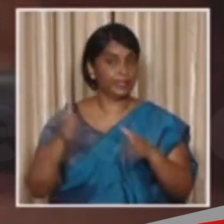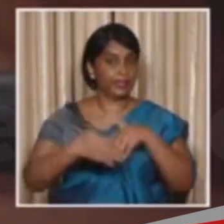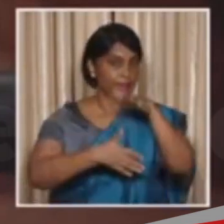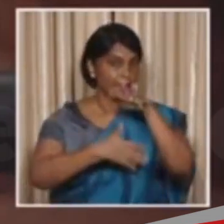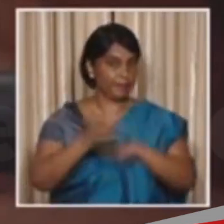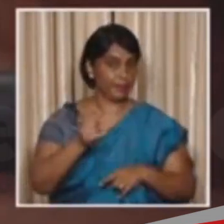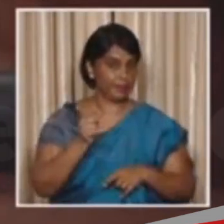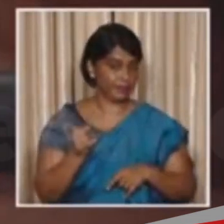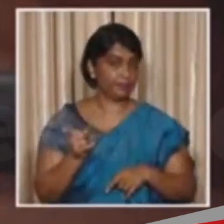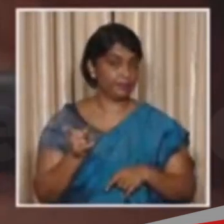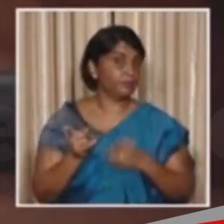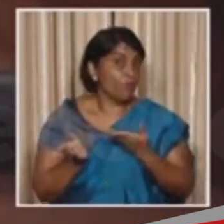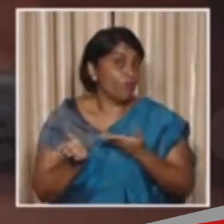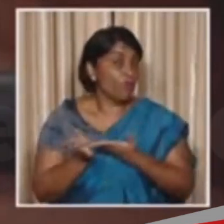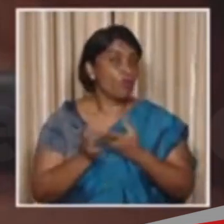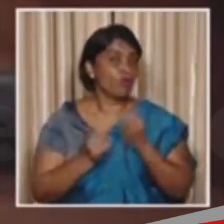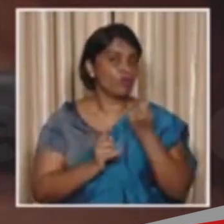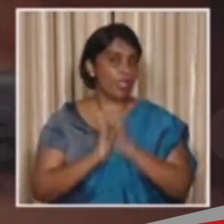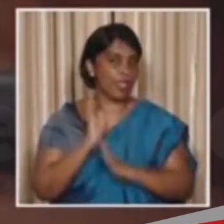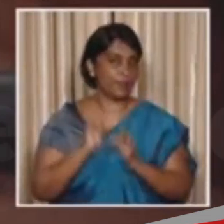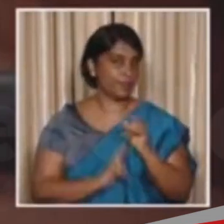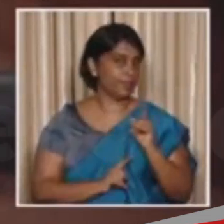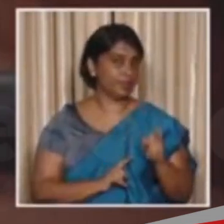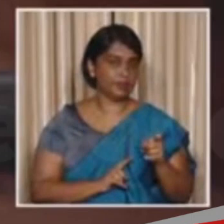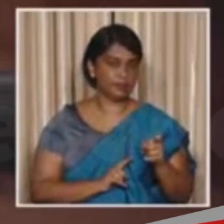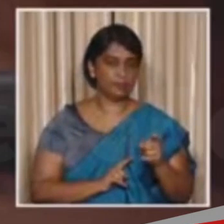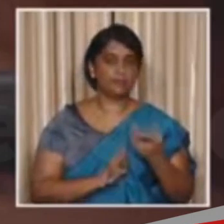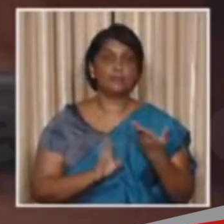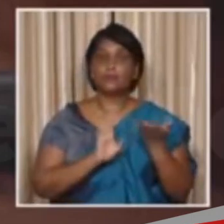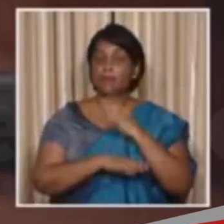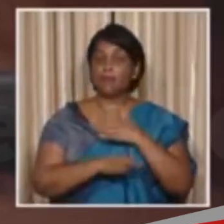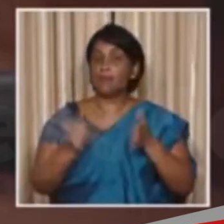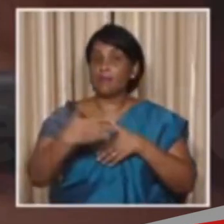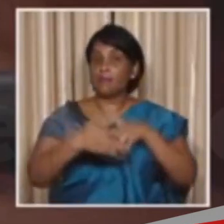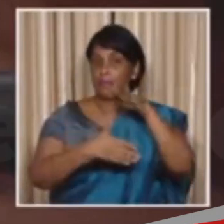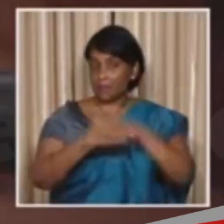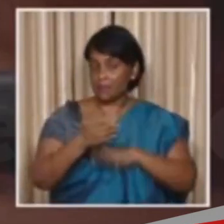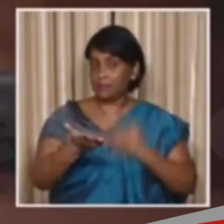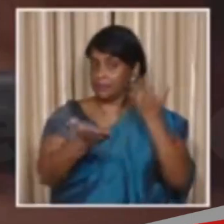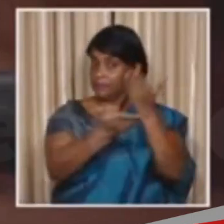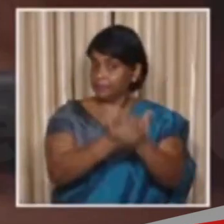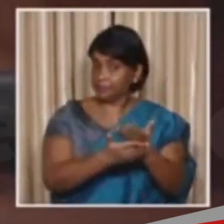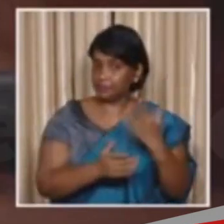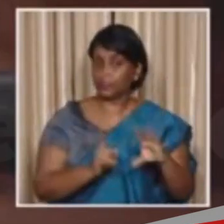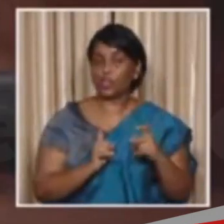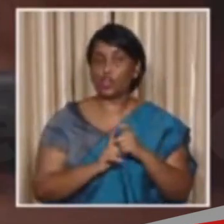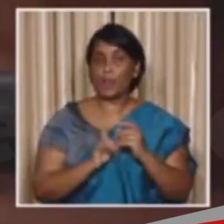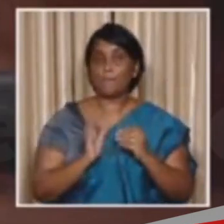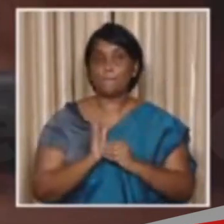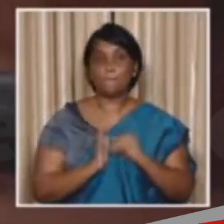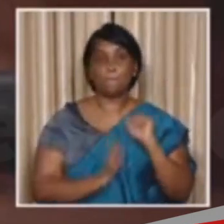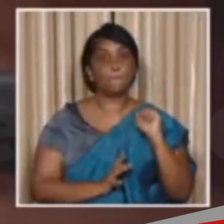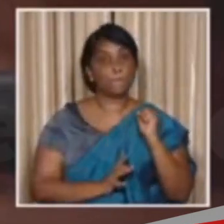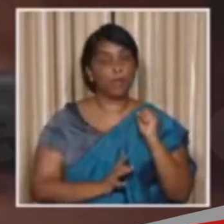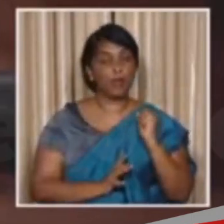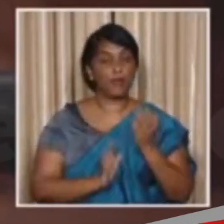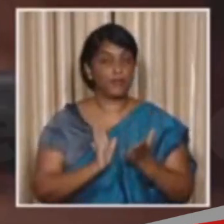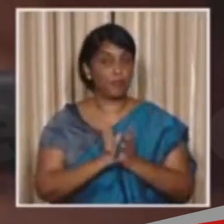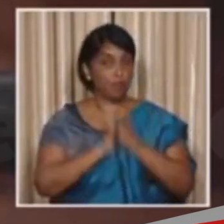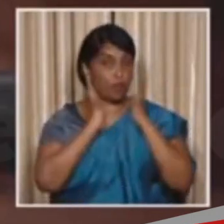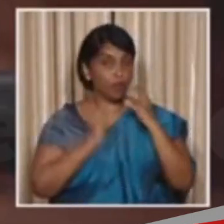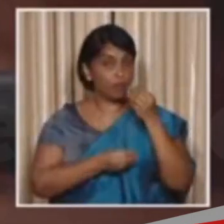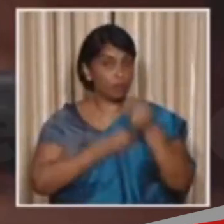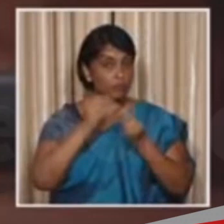පත්‍රිකාව. කවුද මුදල් අමාත්‍යවරයා? ඒතර ඉස්සලා කැබිනට් පත්‍රිකාවක් දාලා ඩොලර් මිලියන 50කට වඩා වැඩි ආයෝජනයක් සිදු